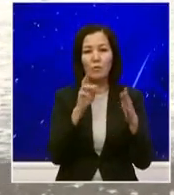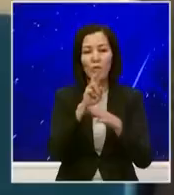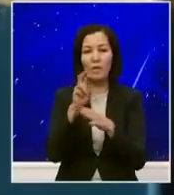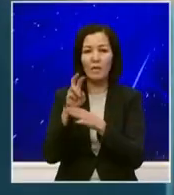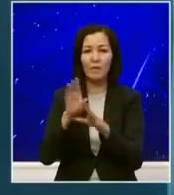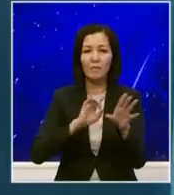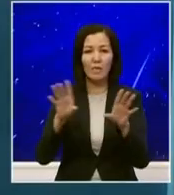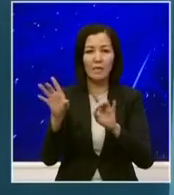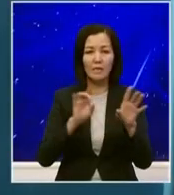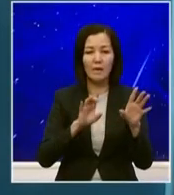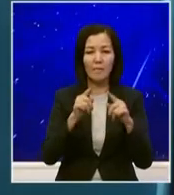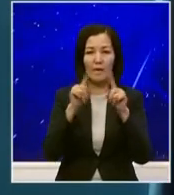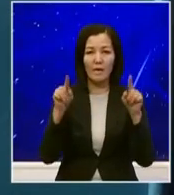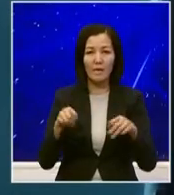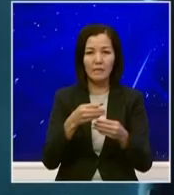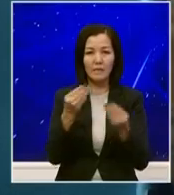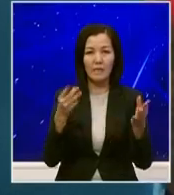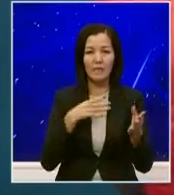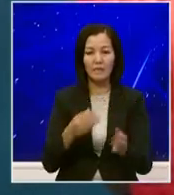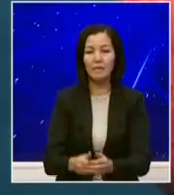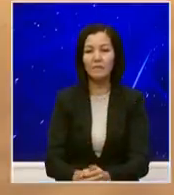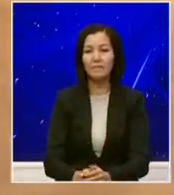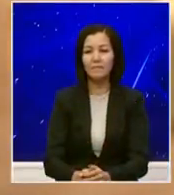үйді-үйді аралап, жадынама таратты.